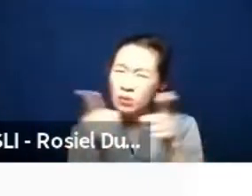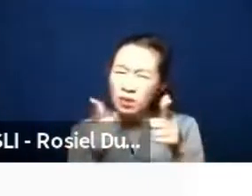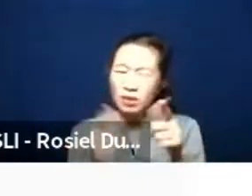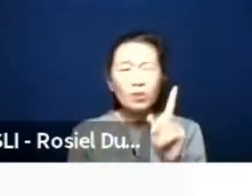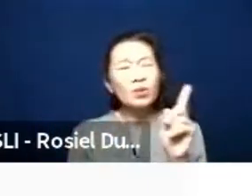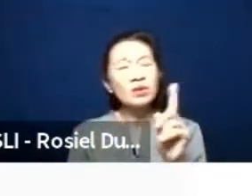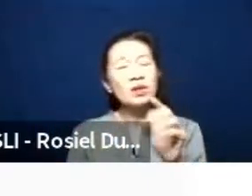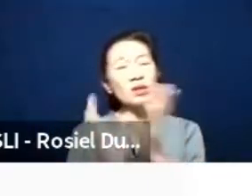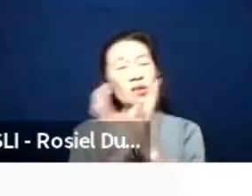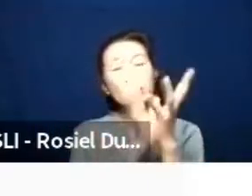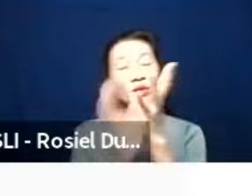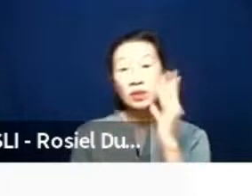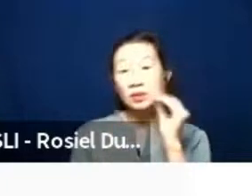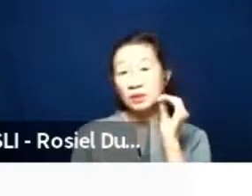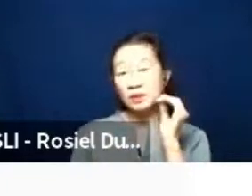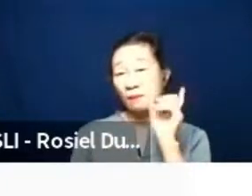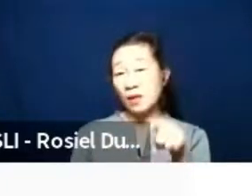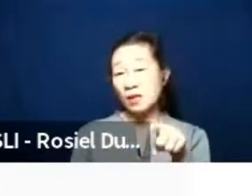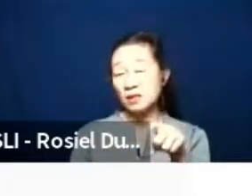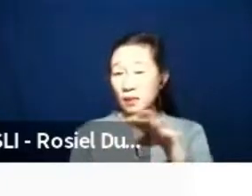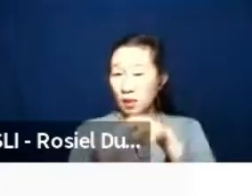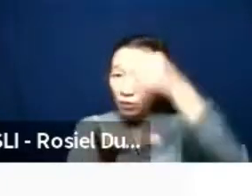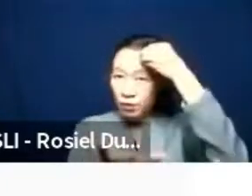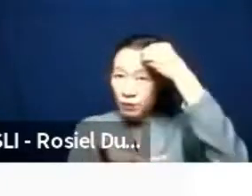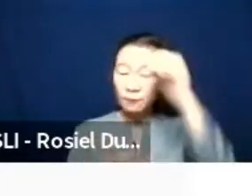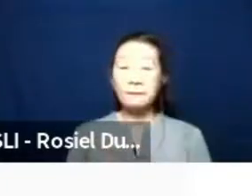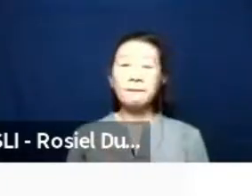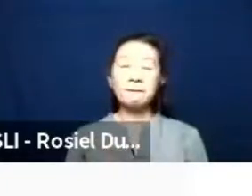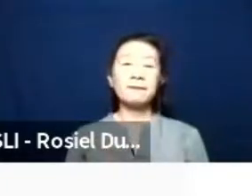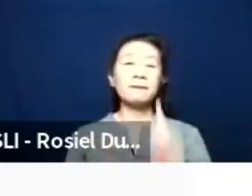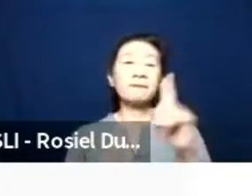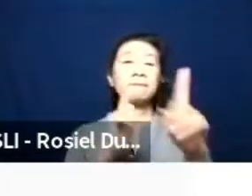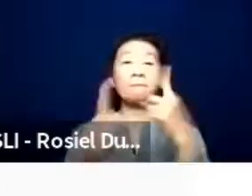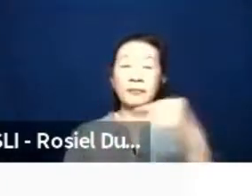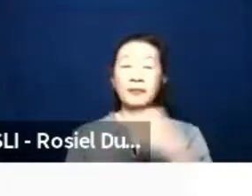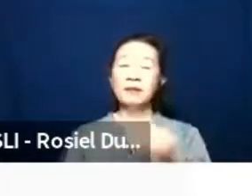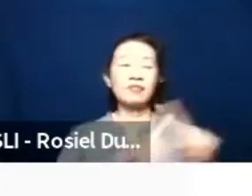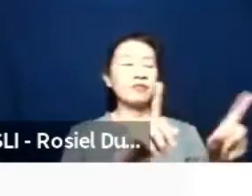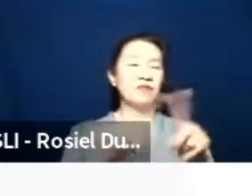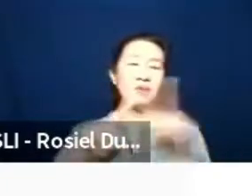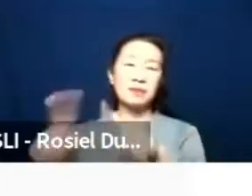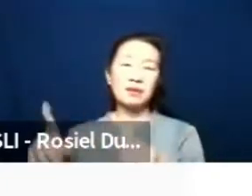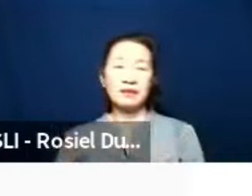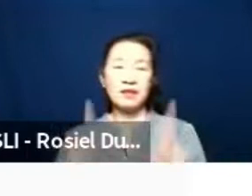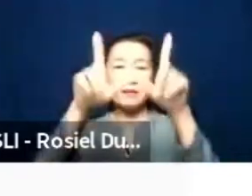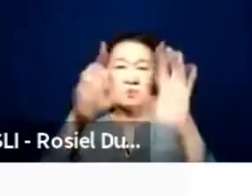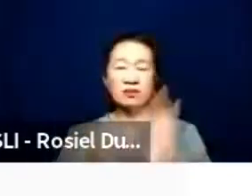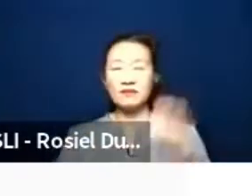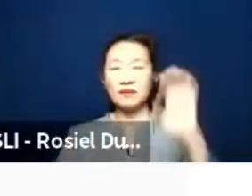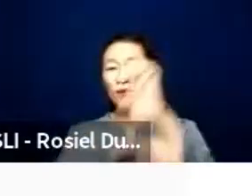yung mga community experiences na dapat nilang natutunan, at pag-uusapan natin yung iba't ibang models ng